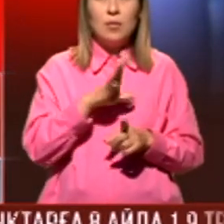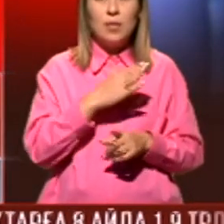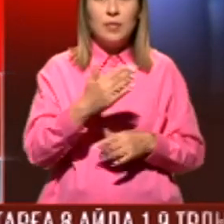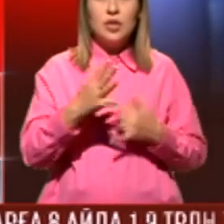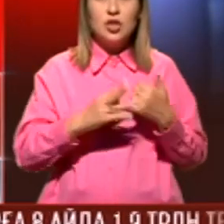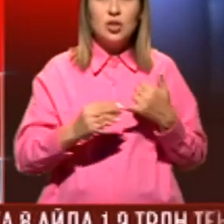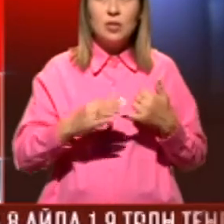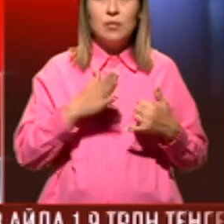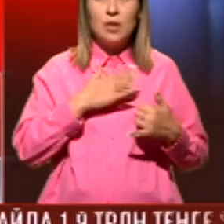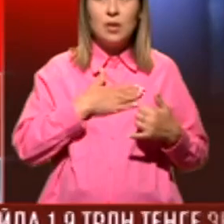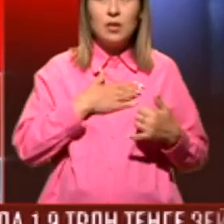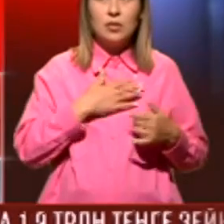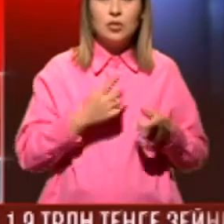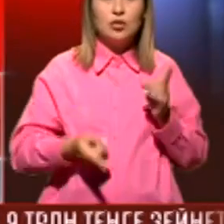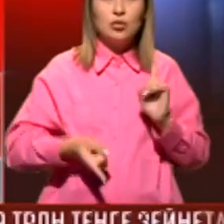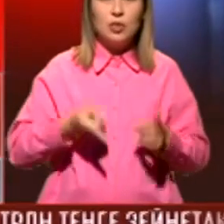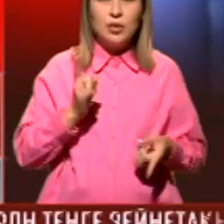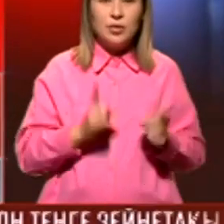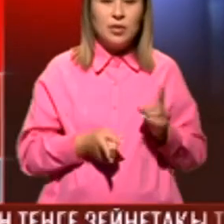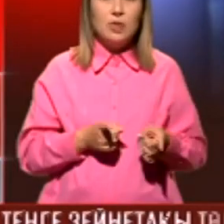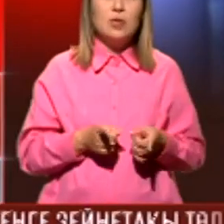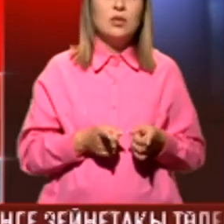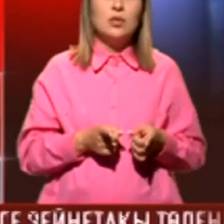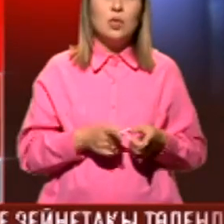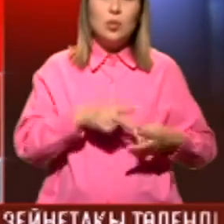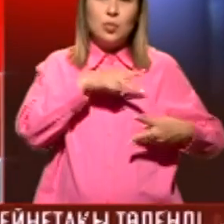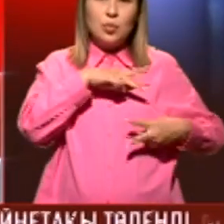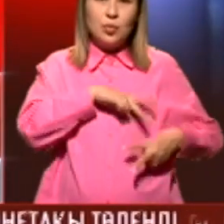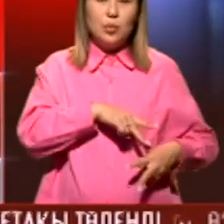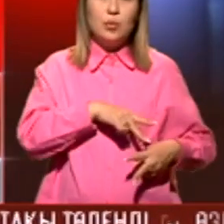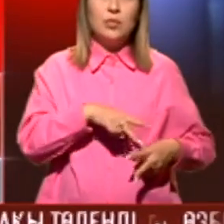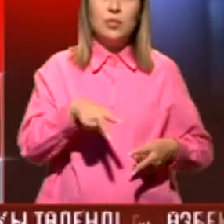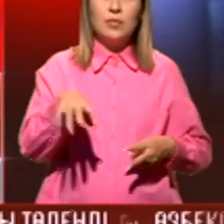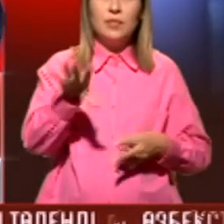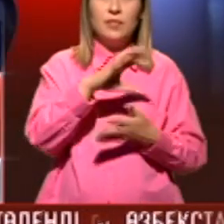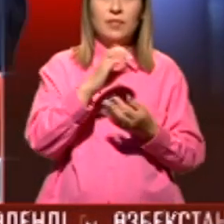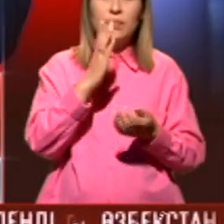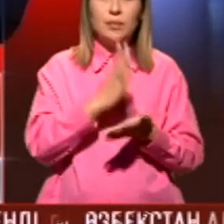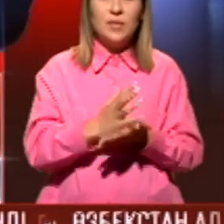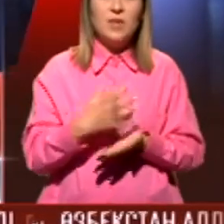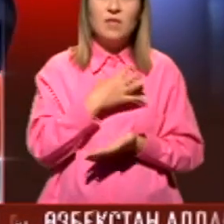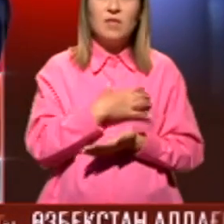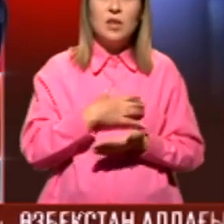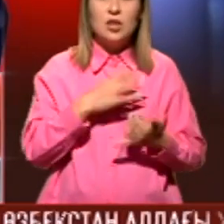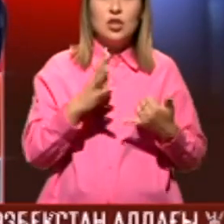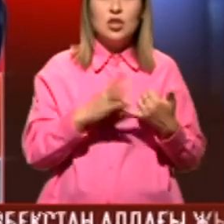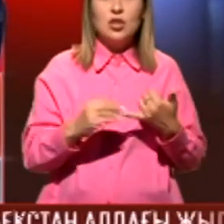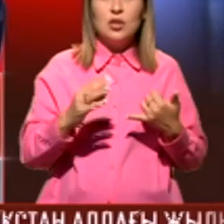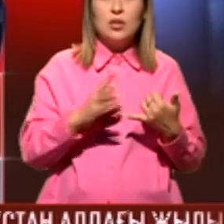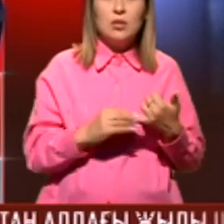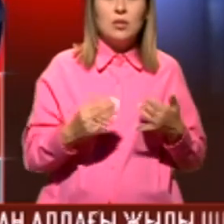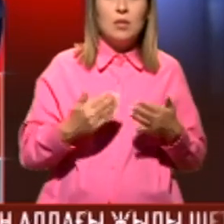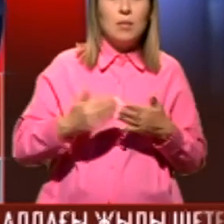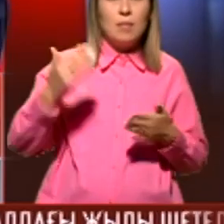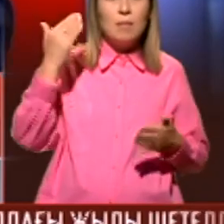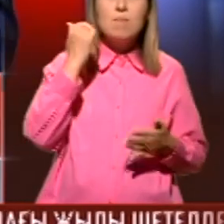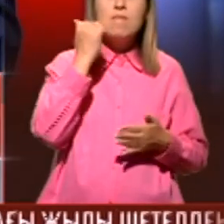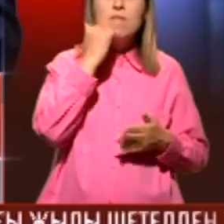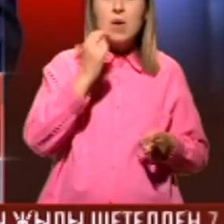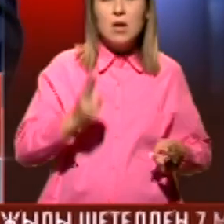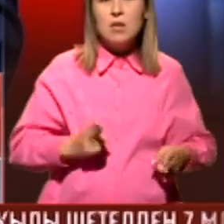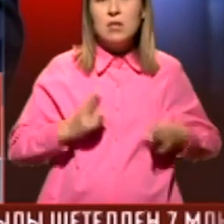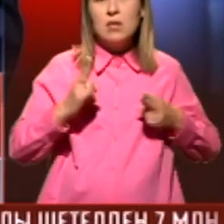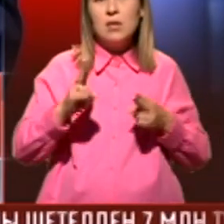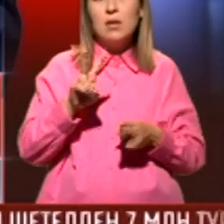жеріміз қанмен келген, термен келген, әрқайсының артында негізі бар. Кезіндегі алаш қайраткерлері Мәскеуге барып, Ленинмен